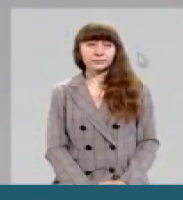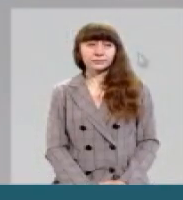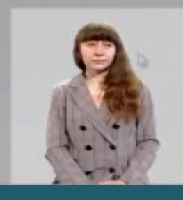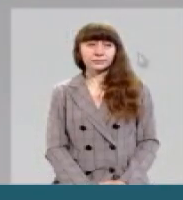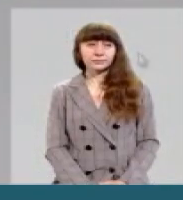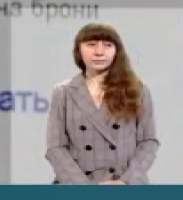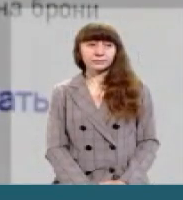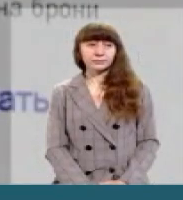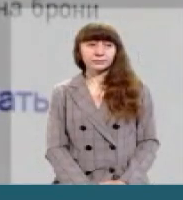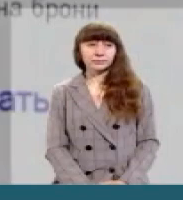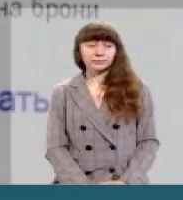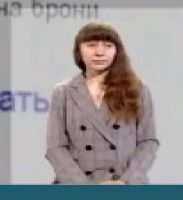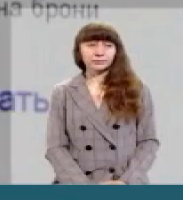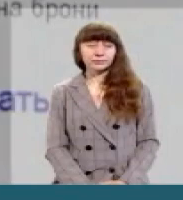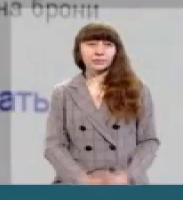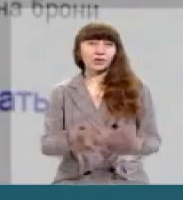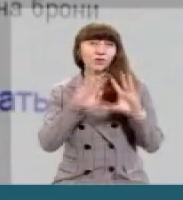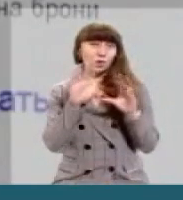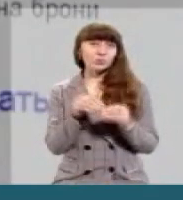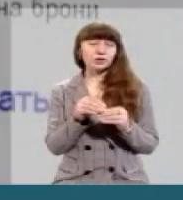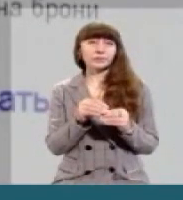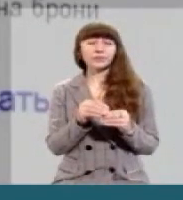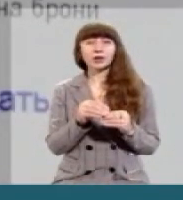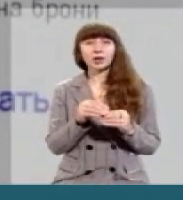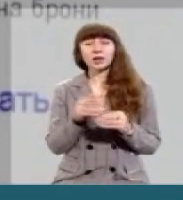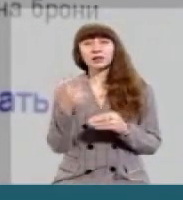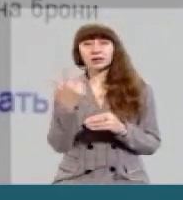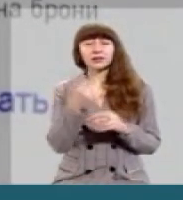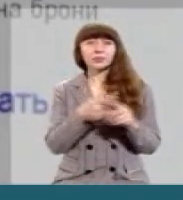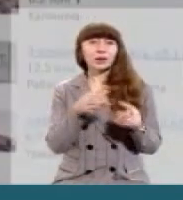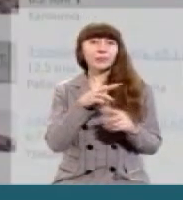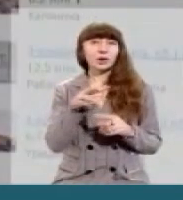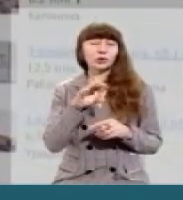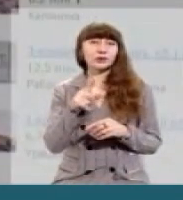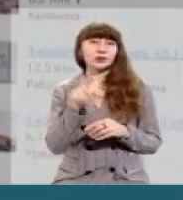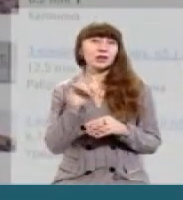құқық бұзушылықтар жасайтын қылмыскерлерге қарсы күрес шараларының тиімділігін арттыруға бағытталған.